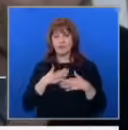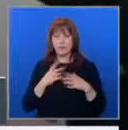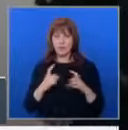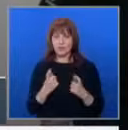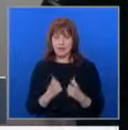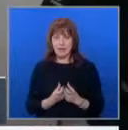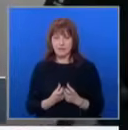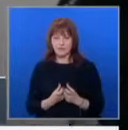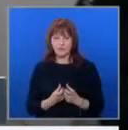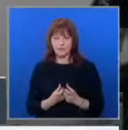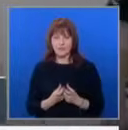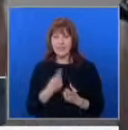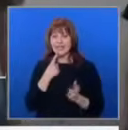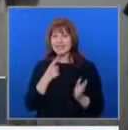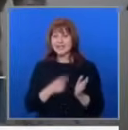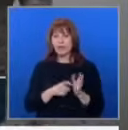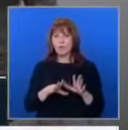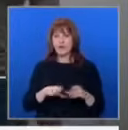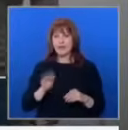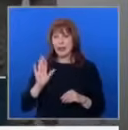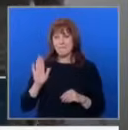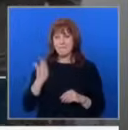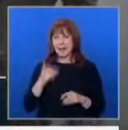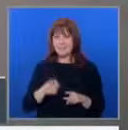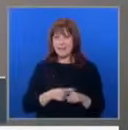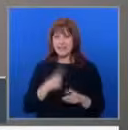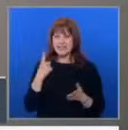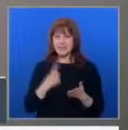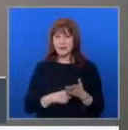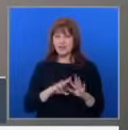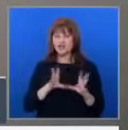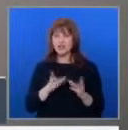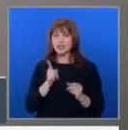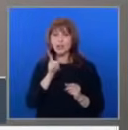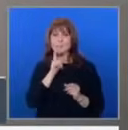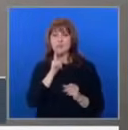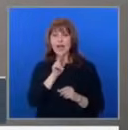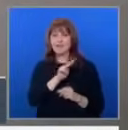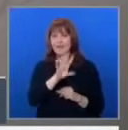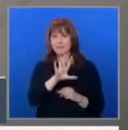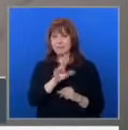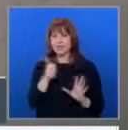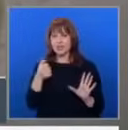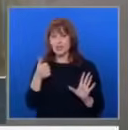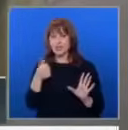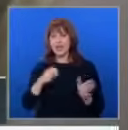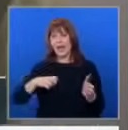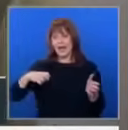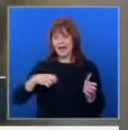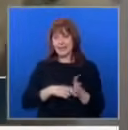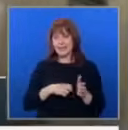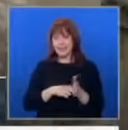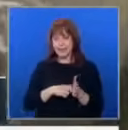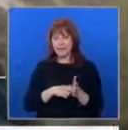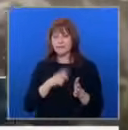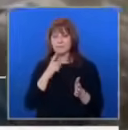ми. Закон, прият през май, задължава всички украински мъже между 25 и 60 години да се регистрират в електронна